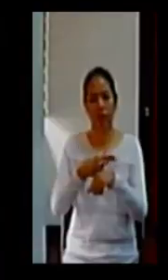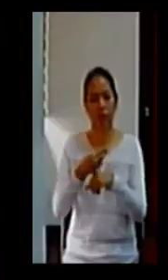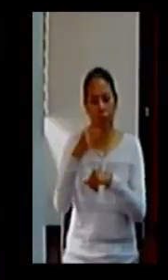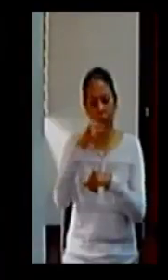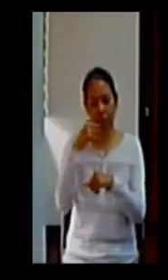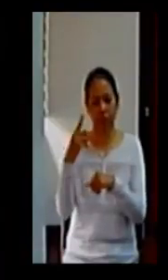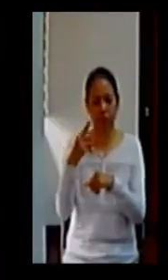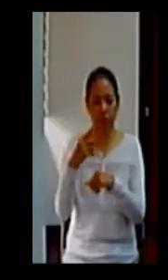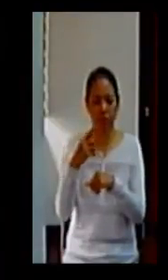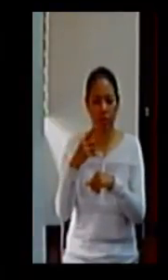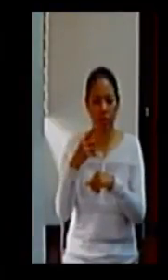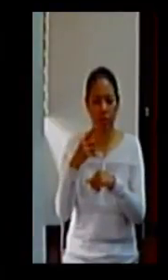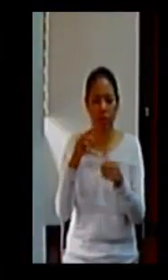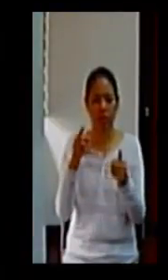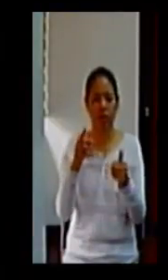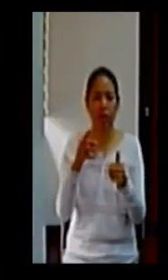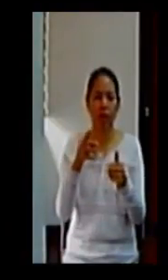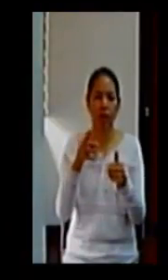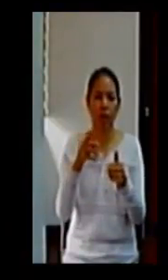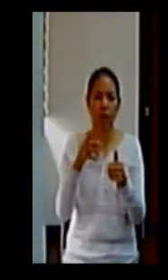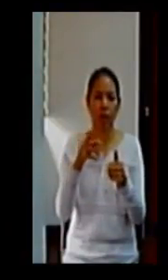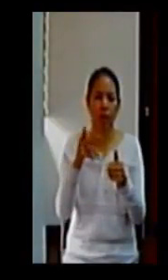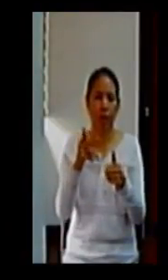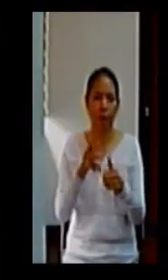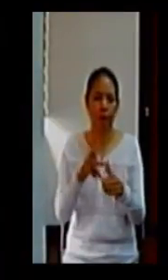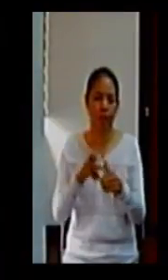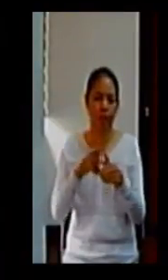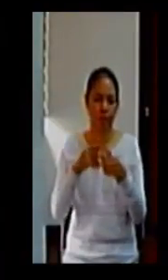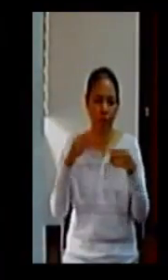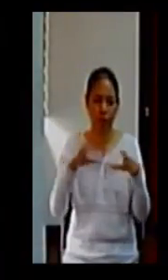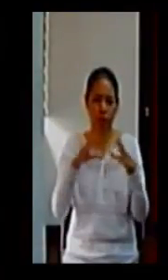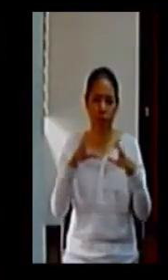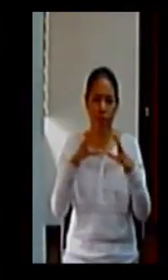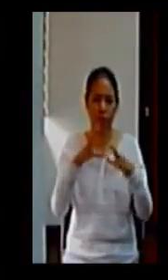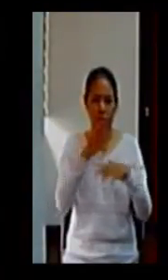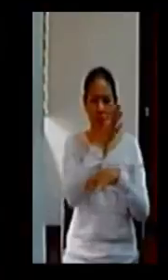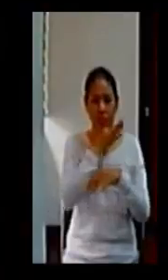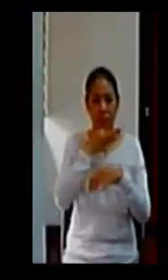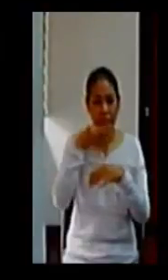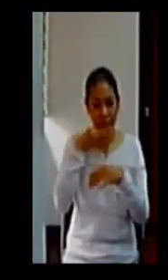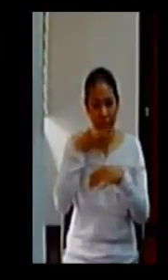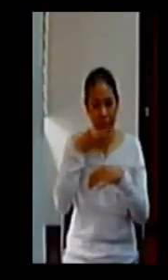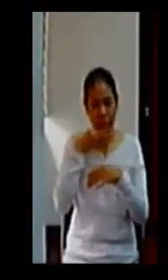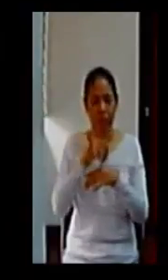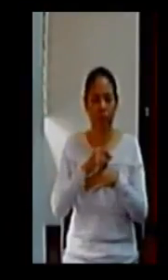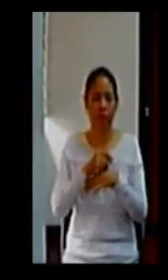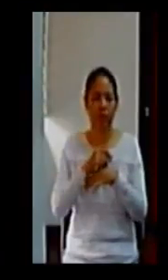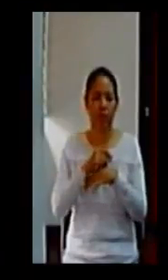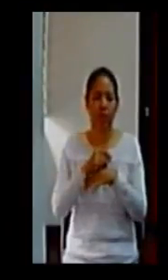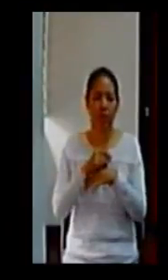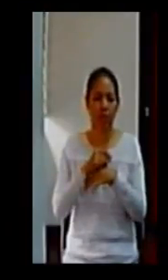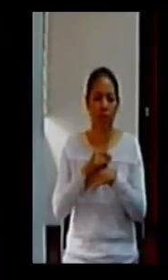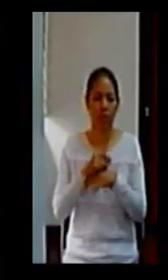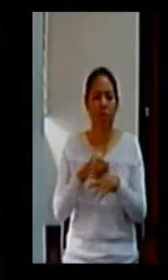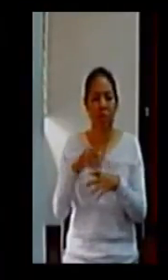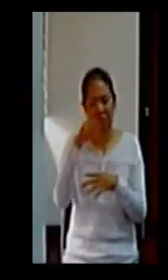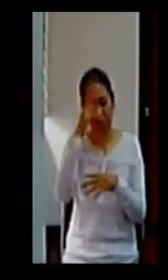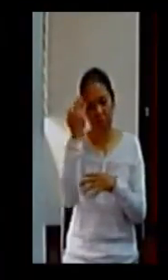kaya't sa kakulangan ng tubig na aapektuhan po ang aming ani.